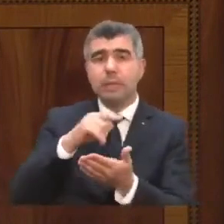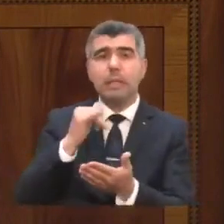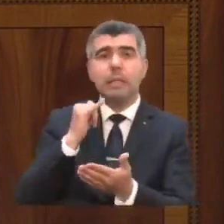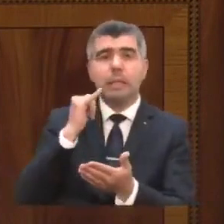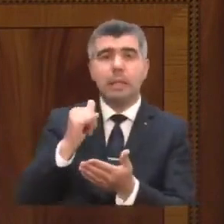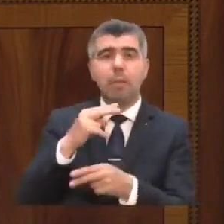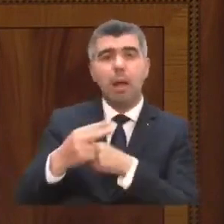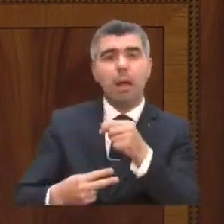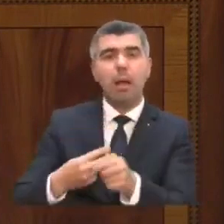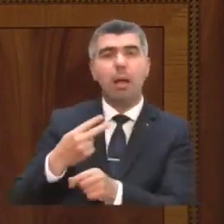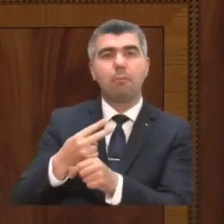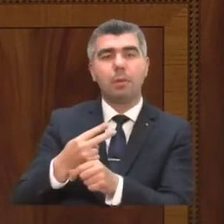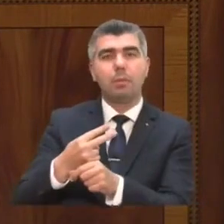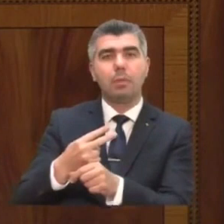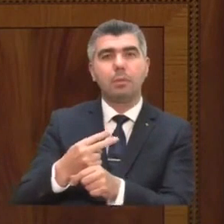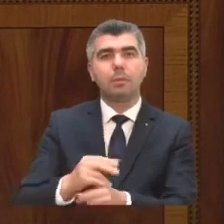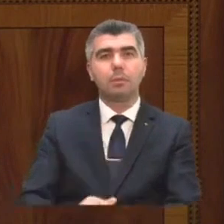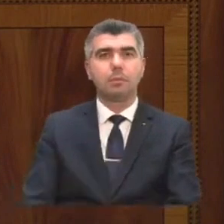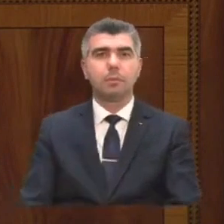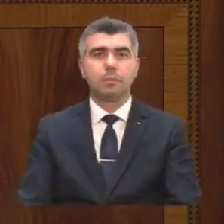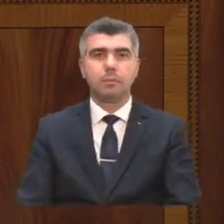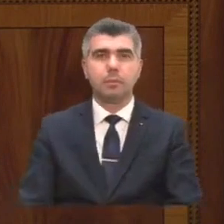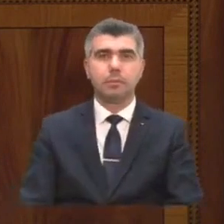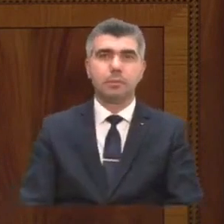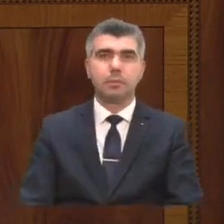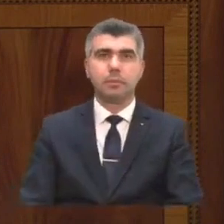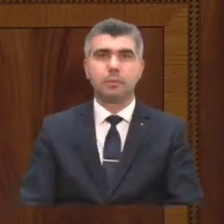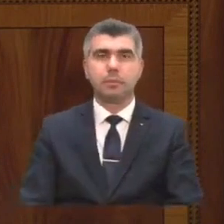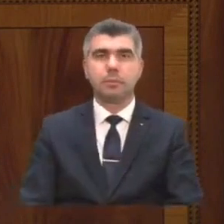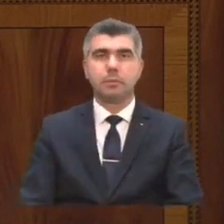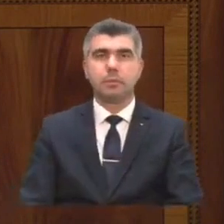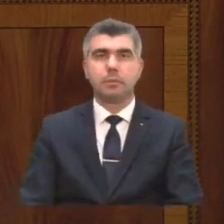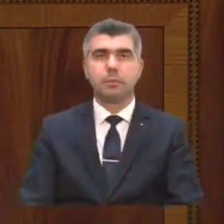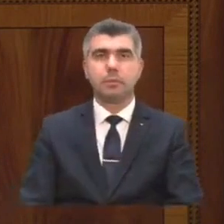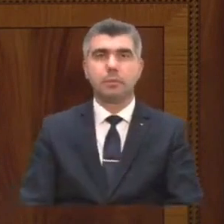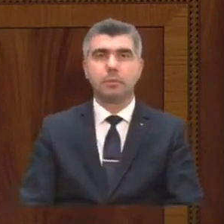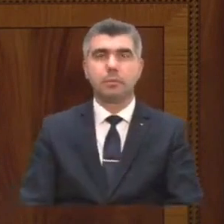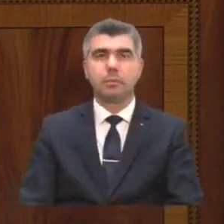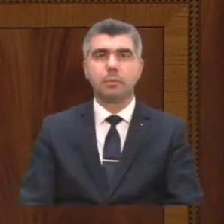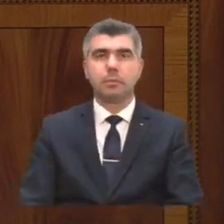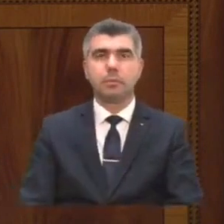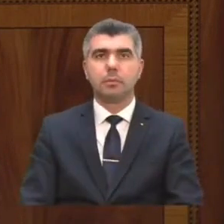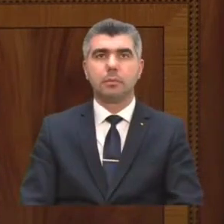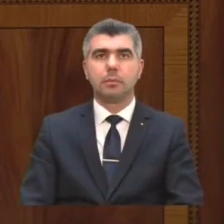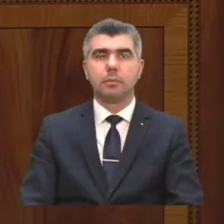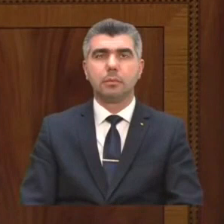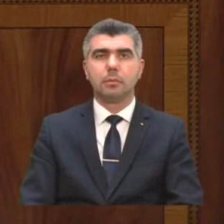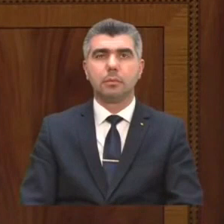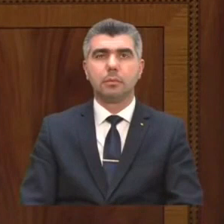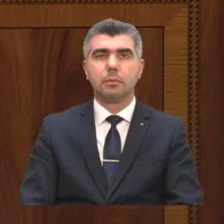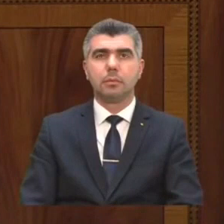كيجاوبوها كيجاوبوها ولا خلوني هذا خلوني هذا خلوني هذا خليني هذا